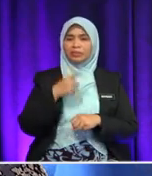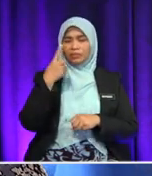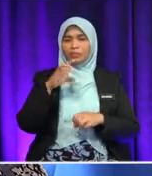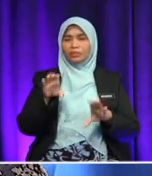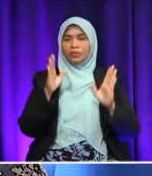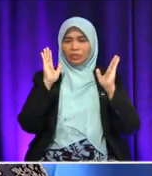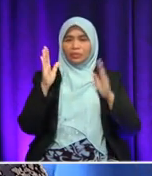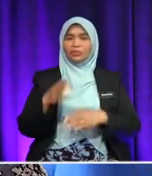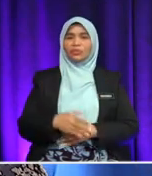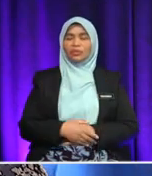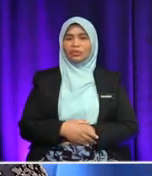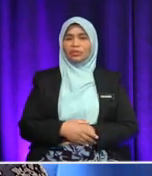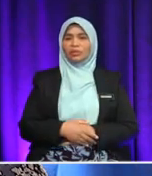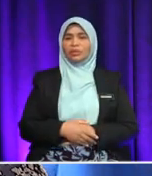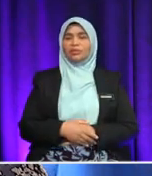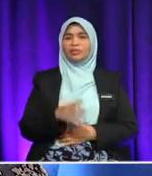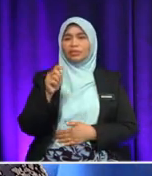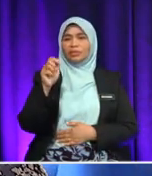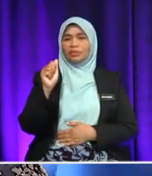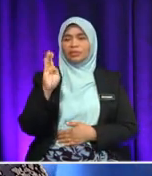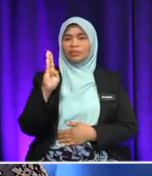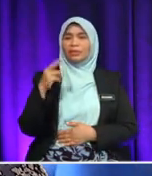sambung Tasbih ini semua